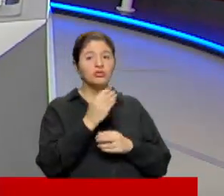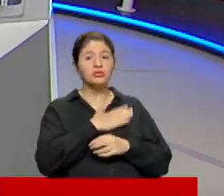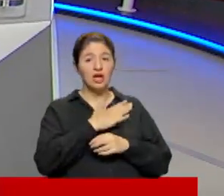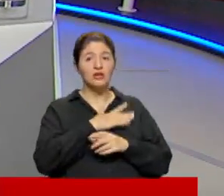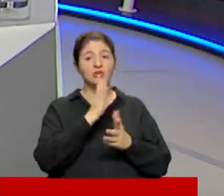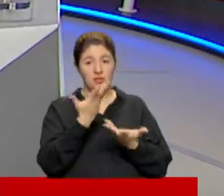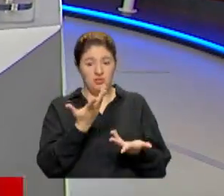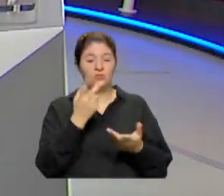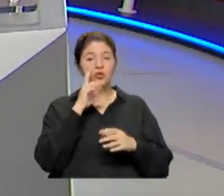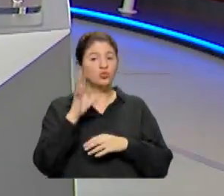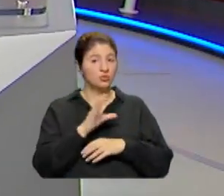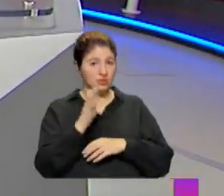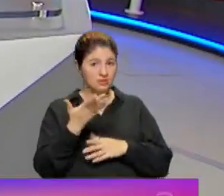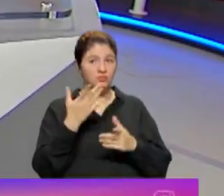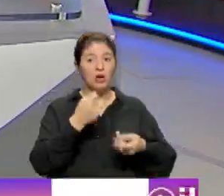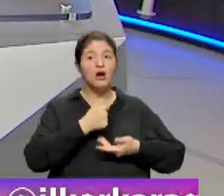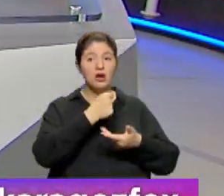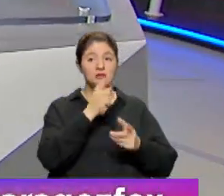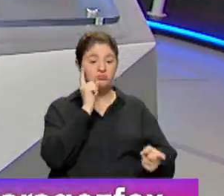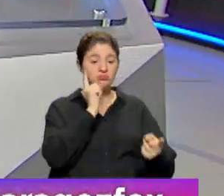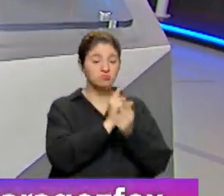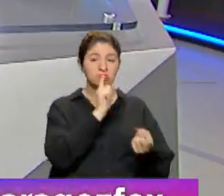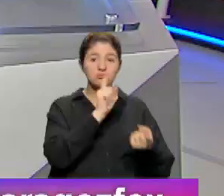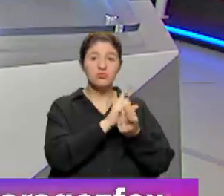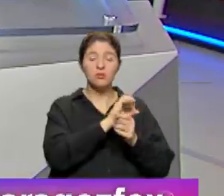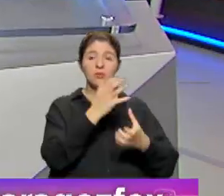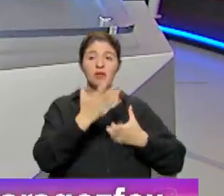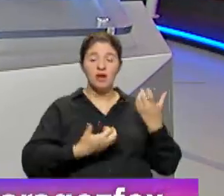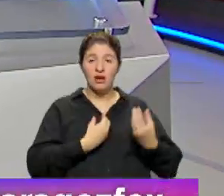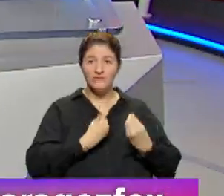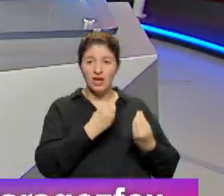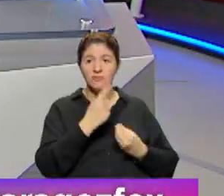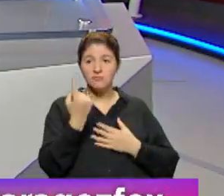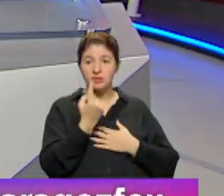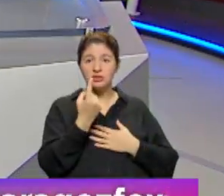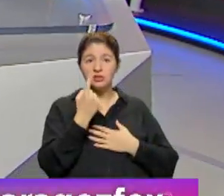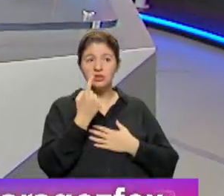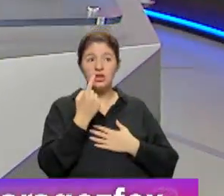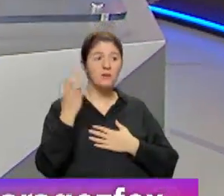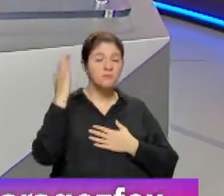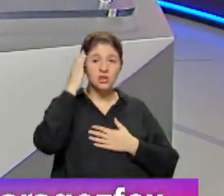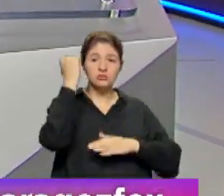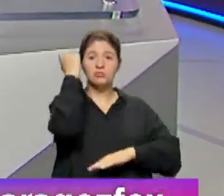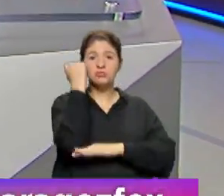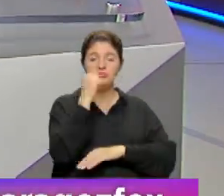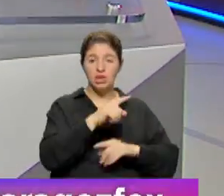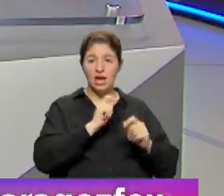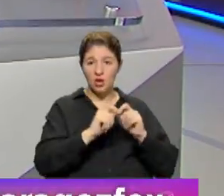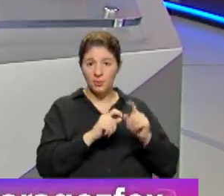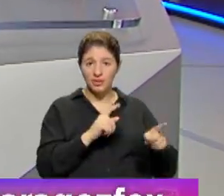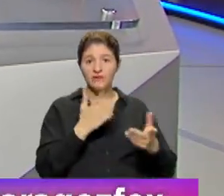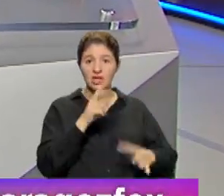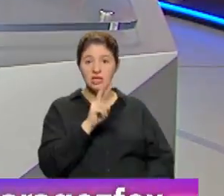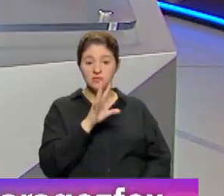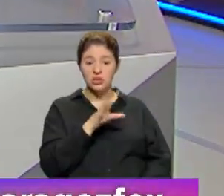ol Elbette Bir de Turizm böyle hazineye Doğrudan gelir getiren kaynak getiren bir Eee ana Taşıyıcı kolon ekonomimizde